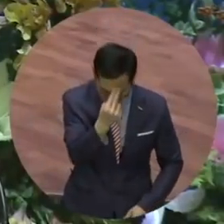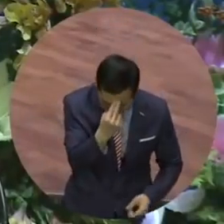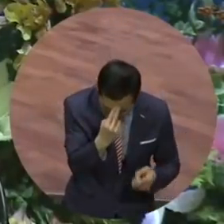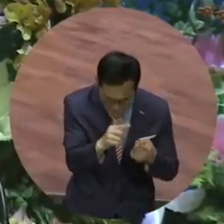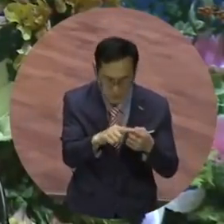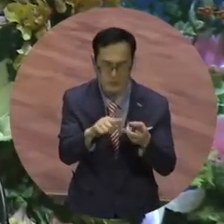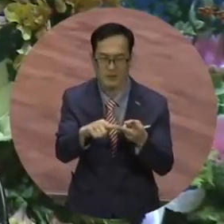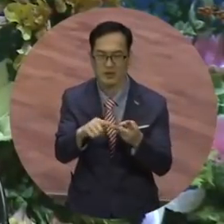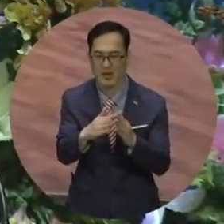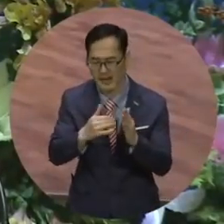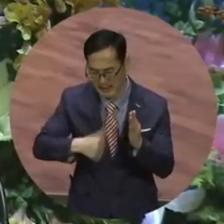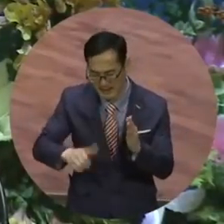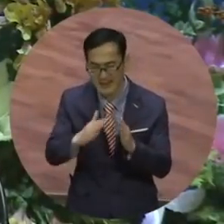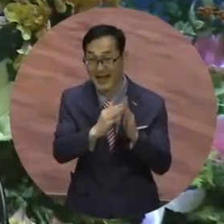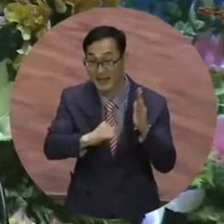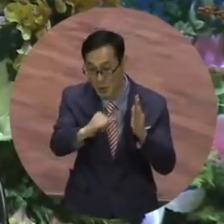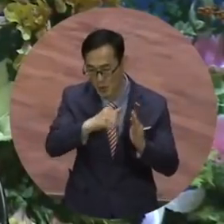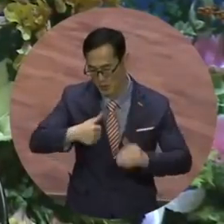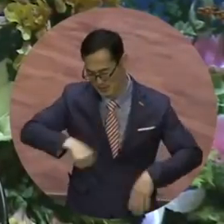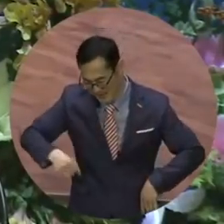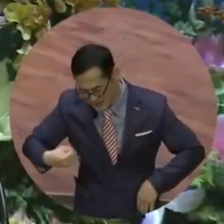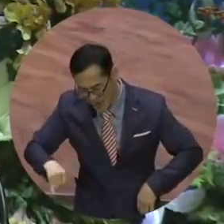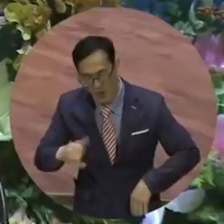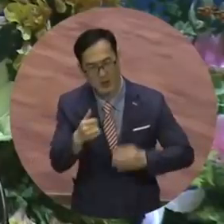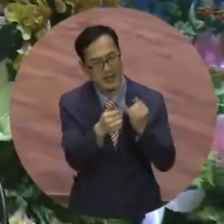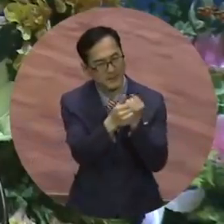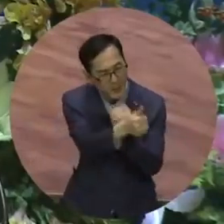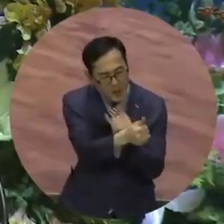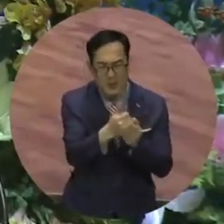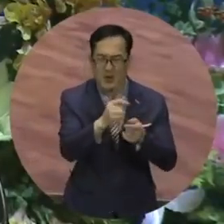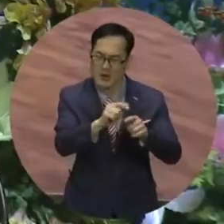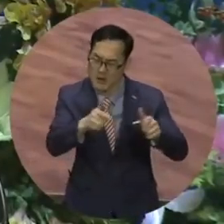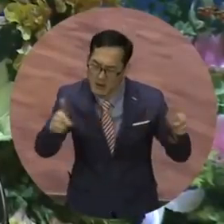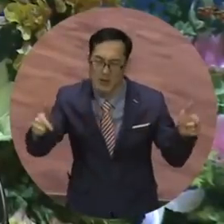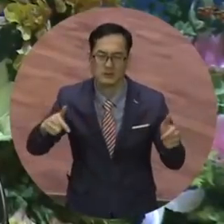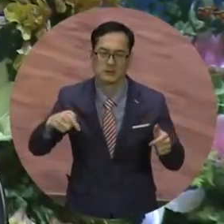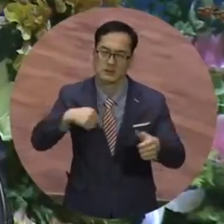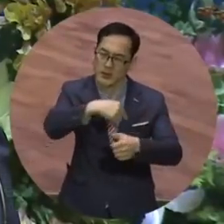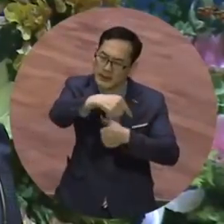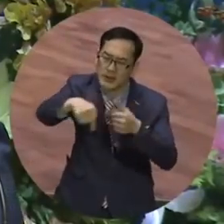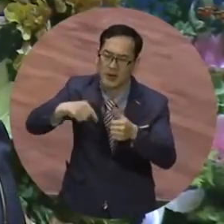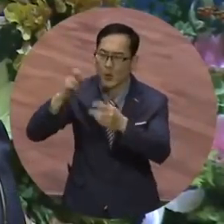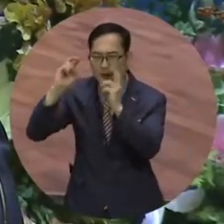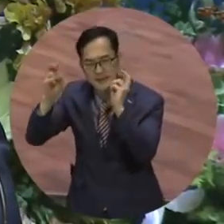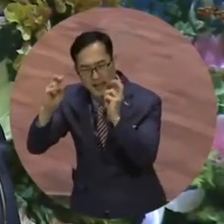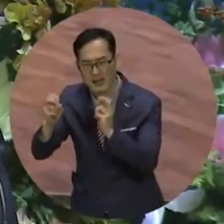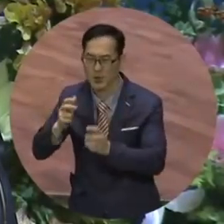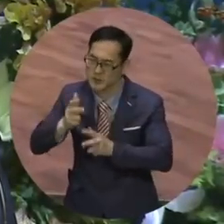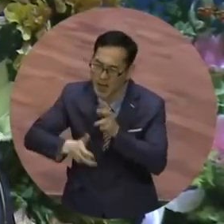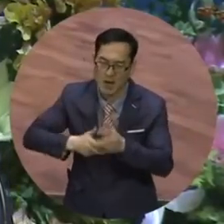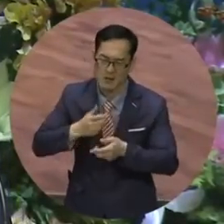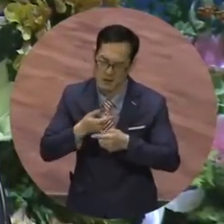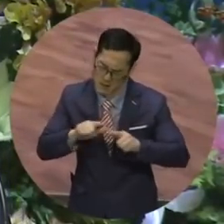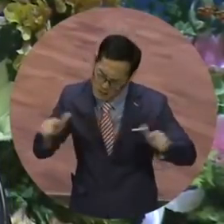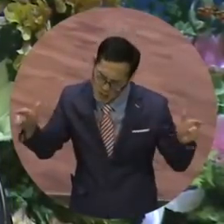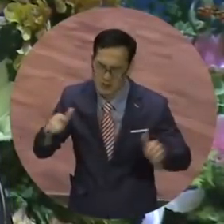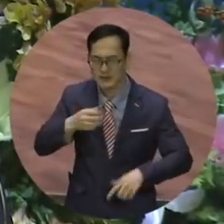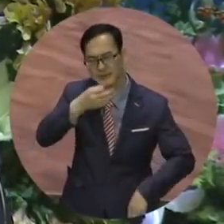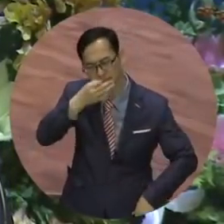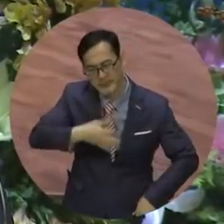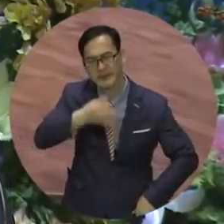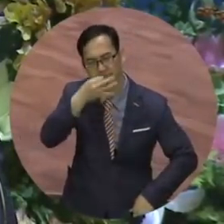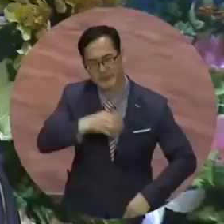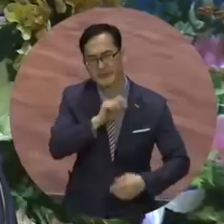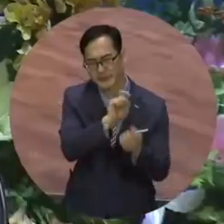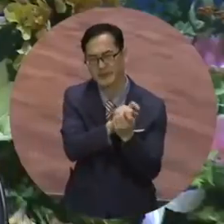가족 문제, 자녀 문제, 남편 문제, 뭐 여러 가지 환경적인 직장 문제, 사업 문제, 뭐 여러 가지 문제들이